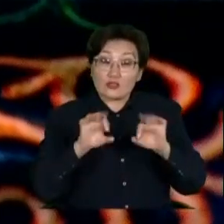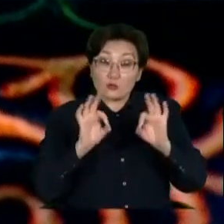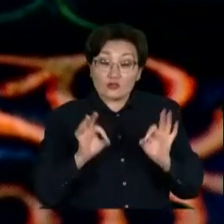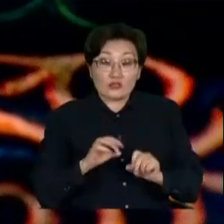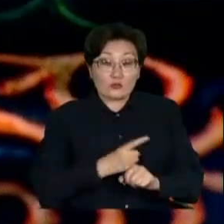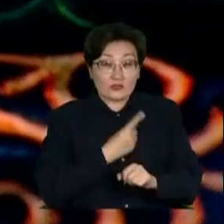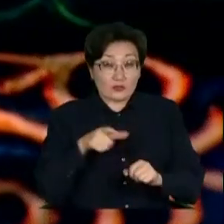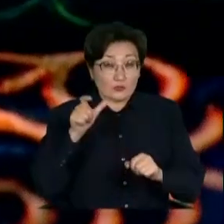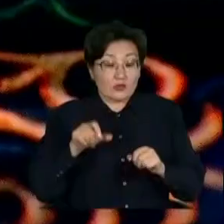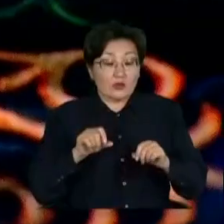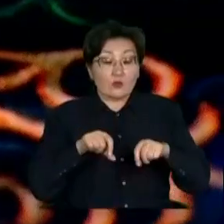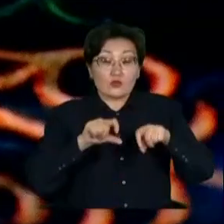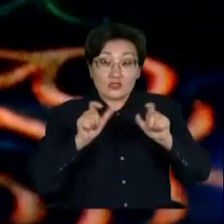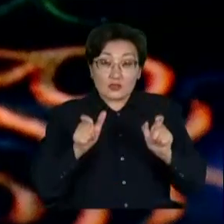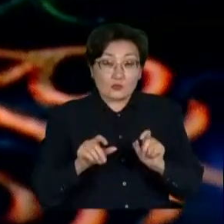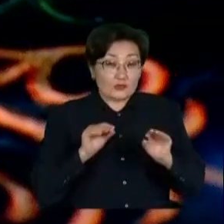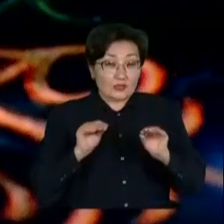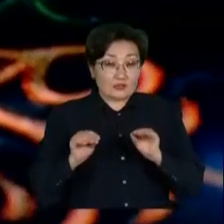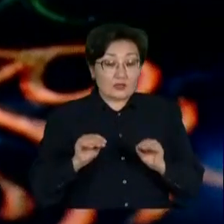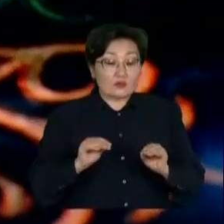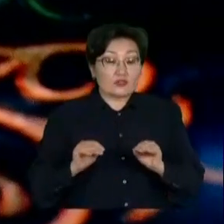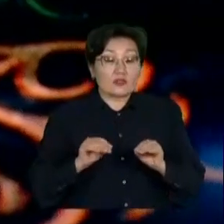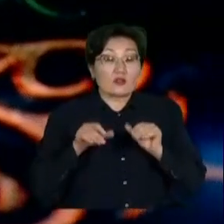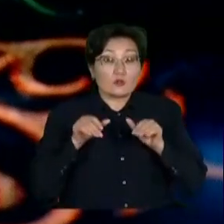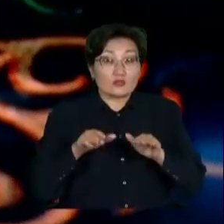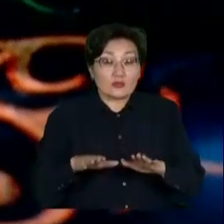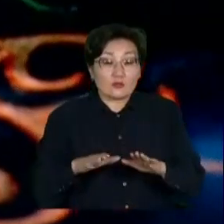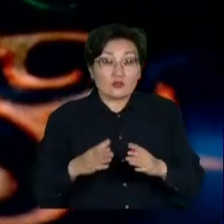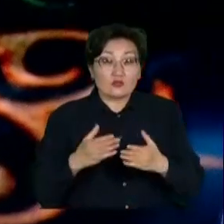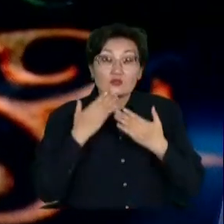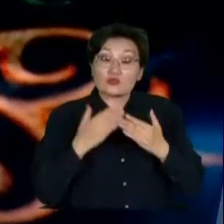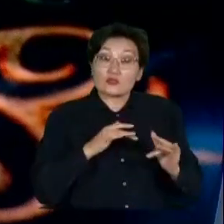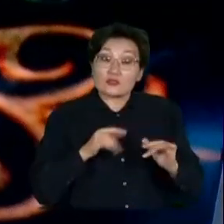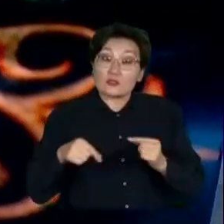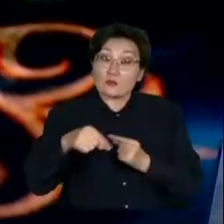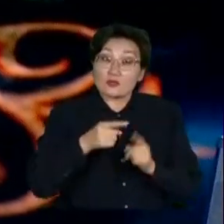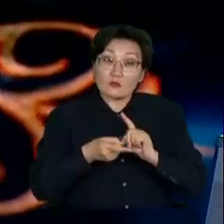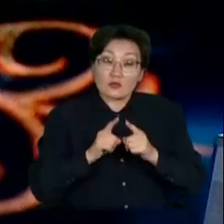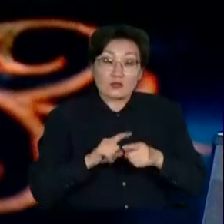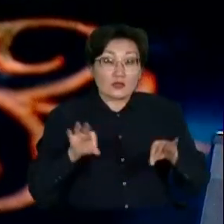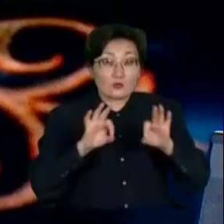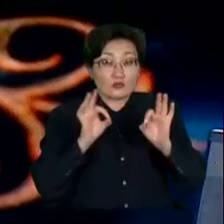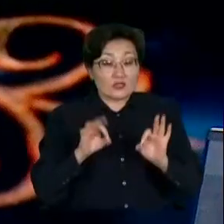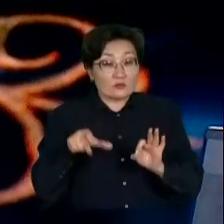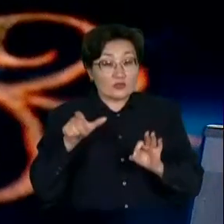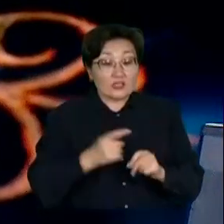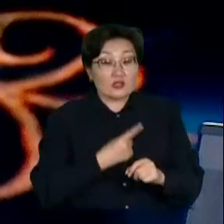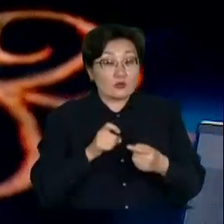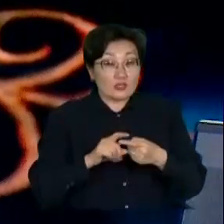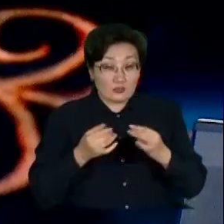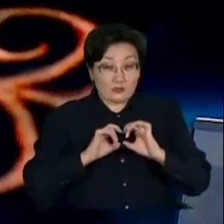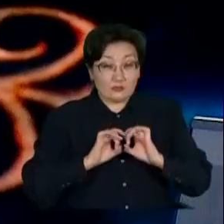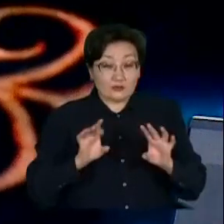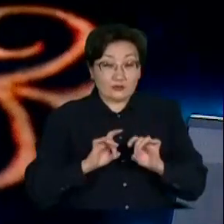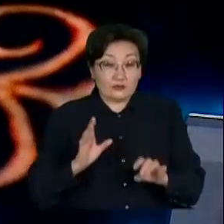Маханова ою өрнекпен көмкерілген бұйымдар әзірлеп, сүйіктісін кәсіпкен алдырып отыр. Он саусағынан өнер тамған шебер жайында сюжетке